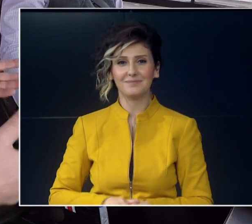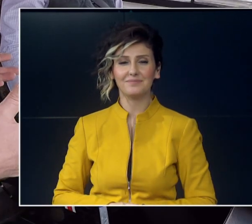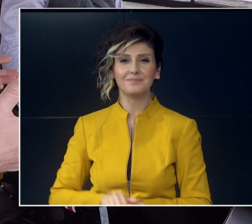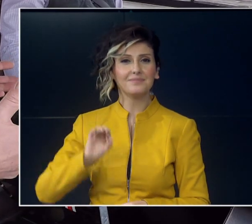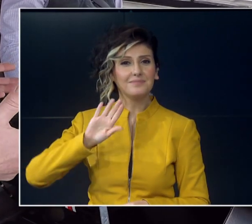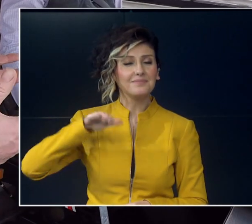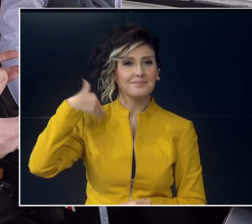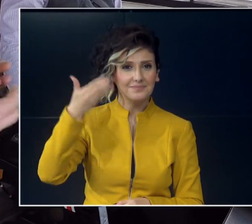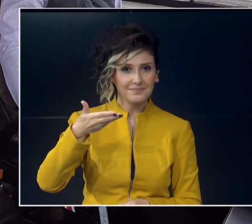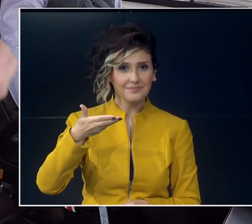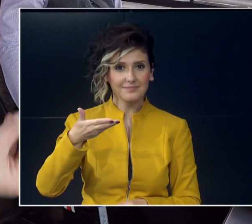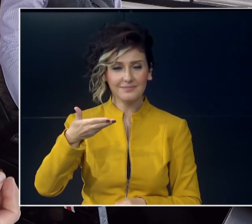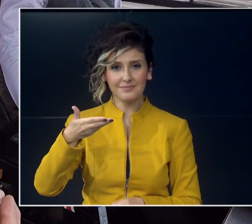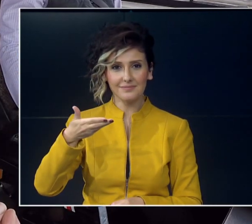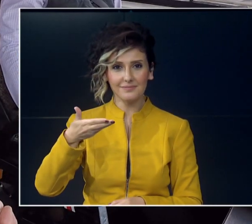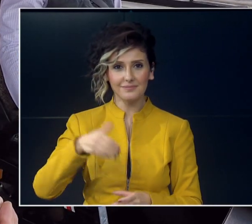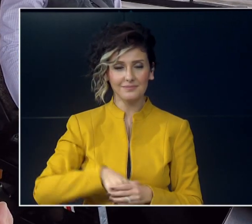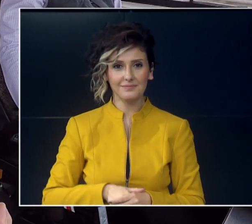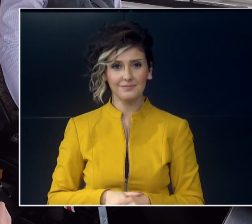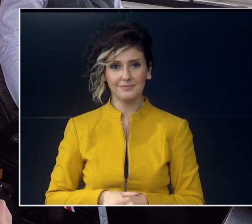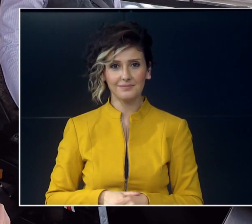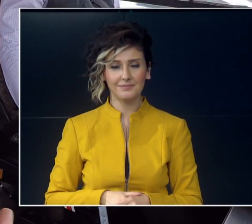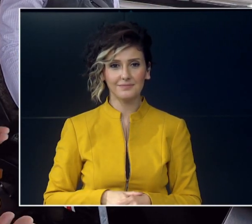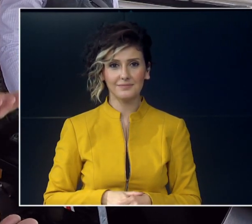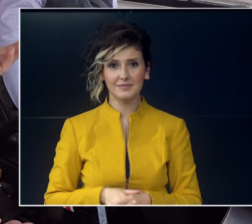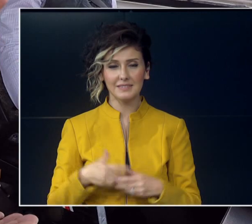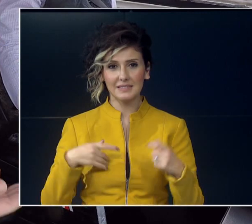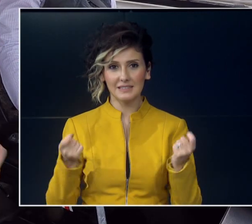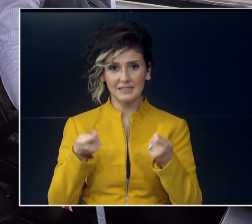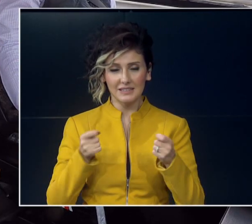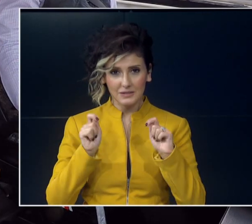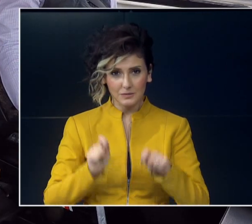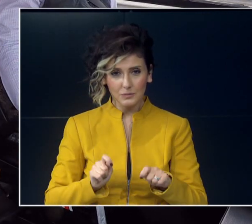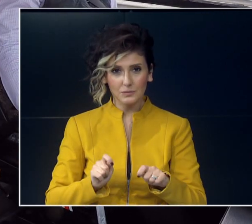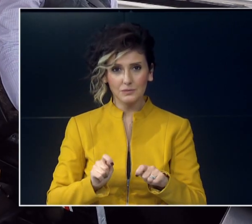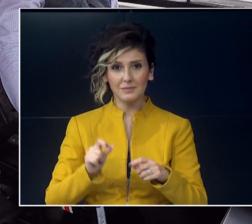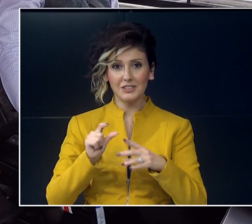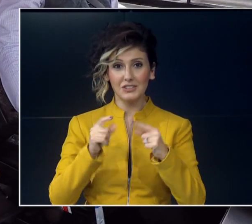Sonra sevdiğim bir iş yapıyorum. Sonra Şira, benim